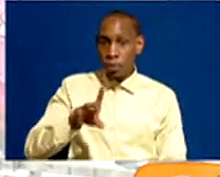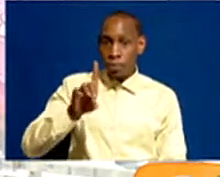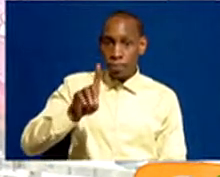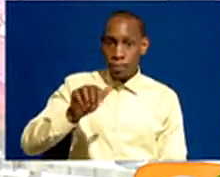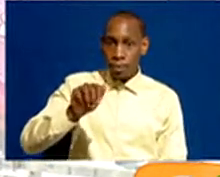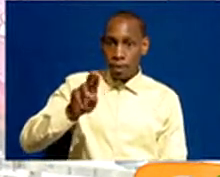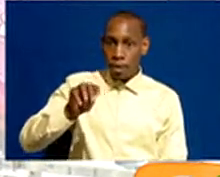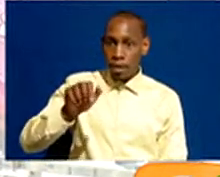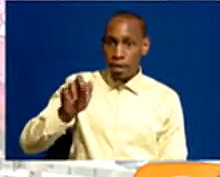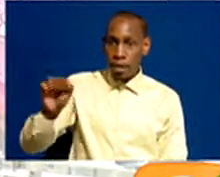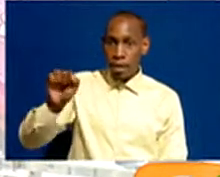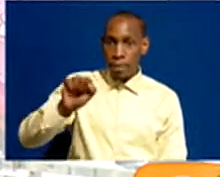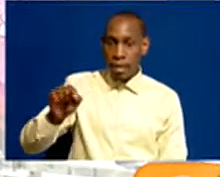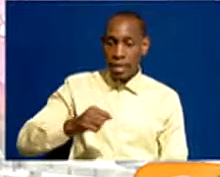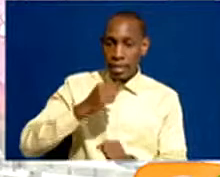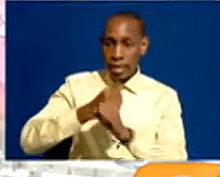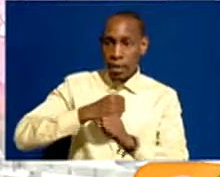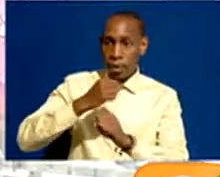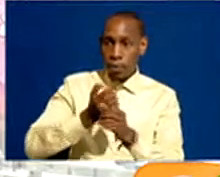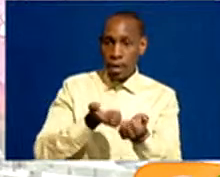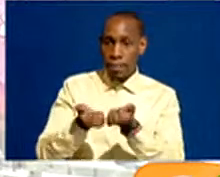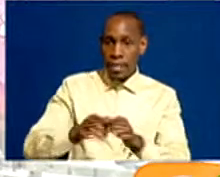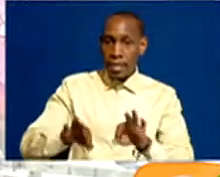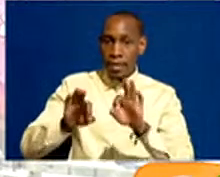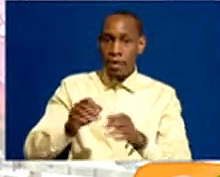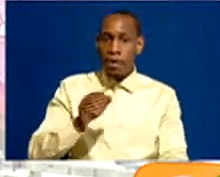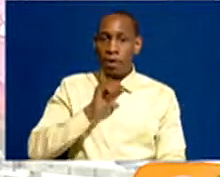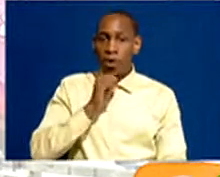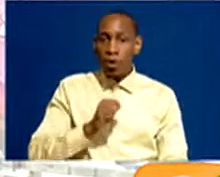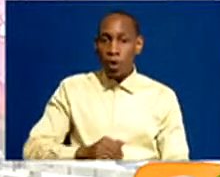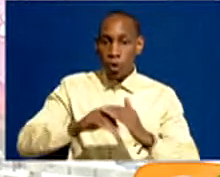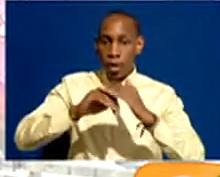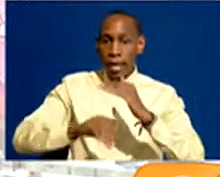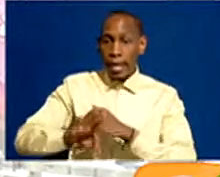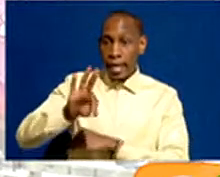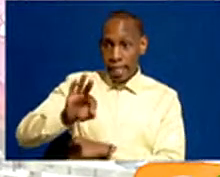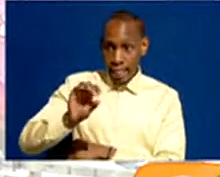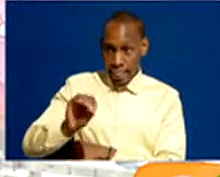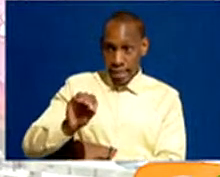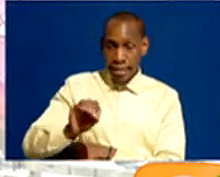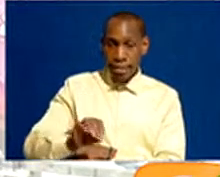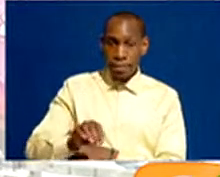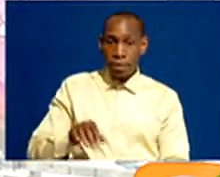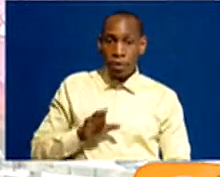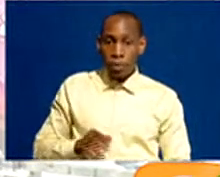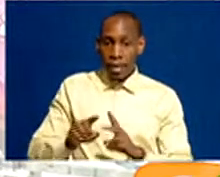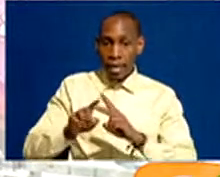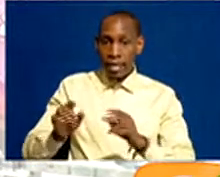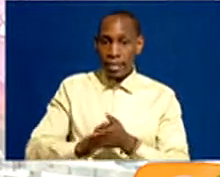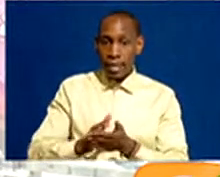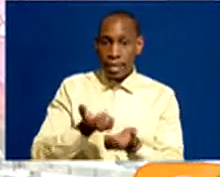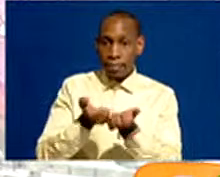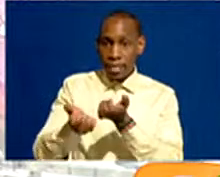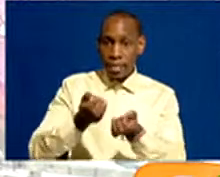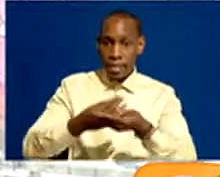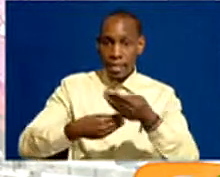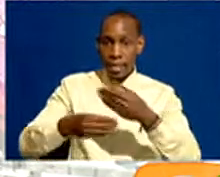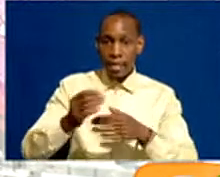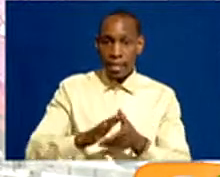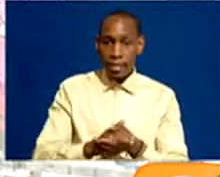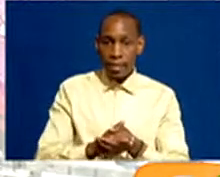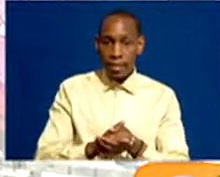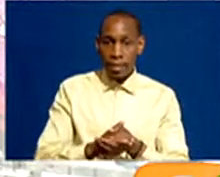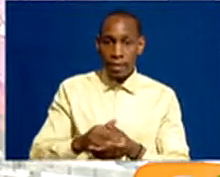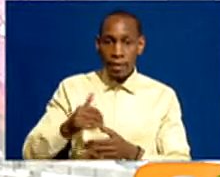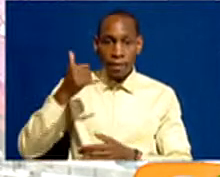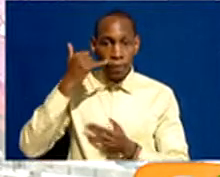ambaye amebobea katika ulingo wa biashara. Akiwa na umri wa chini ya miaka 30, Damaris alijitosa kwenye biashara ya kuuza vipuri vya